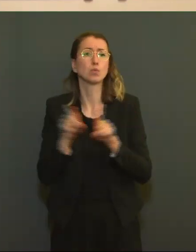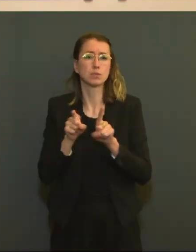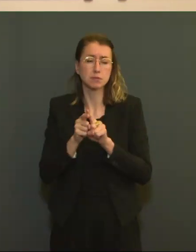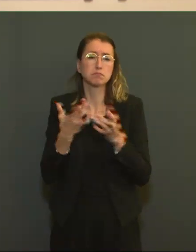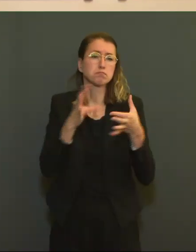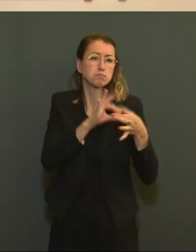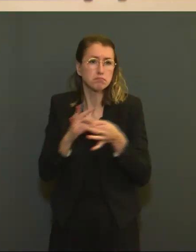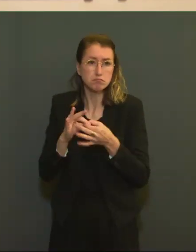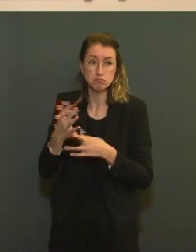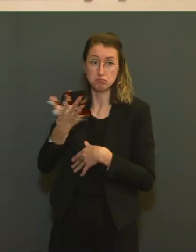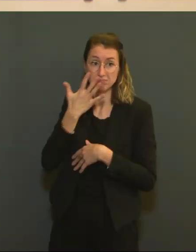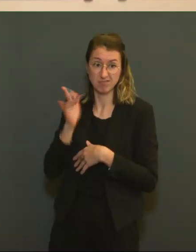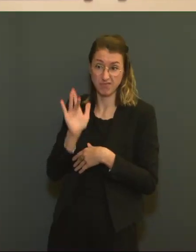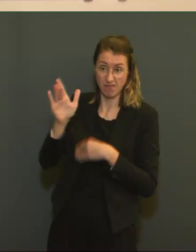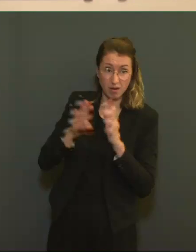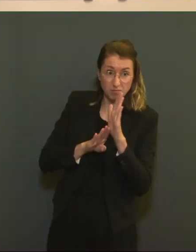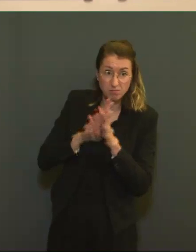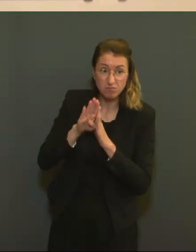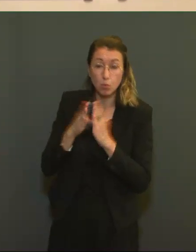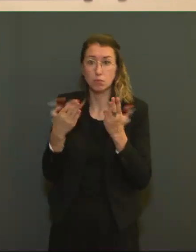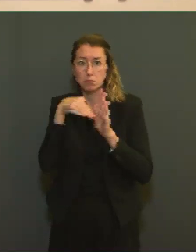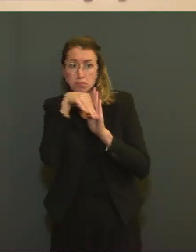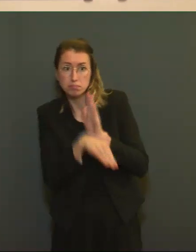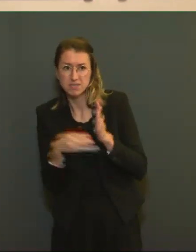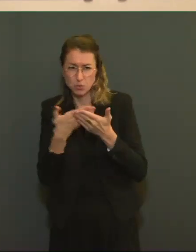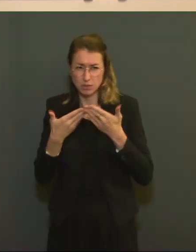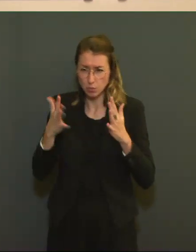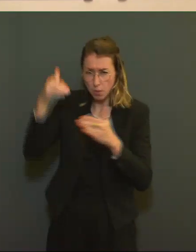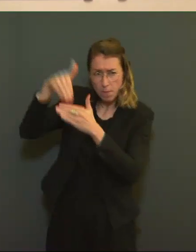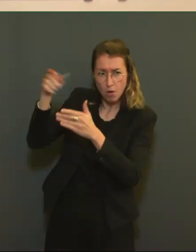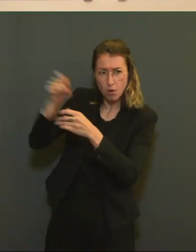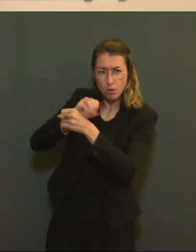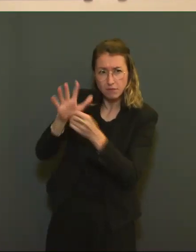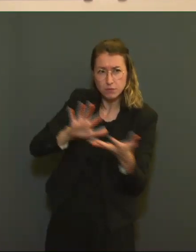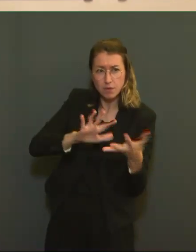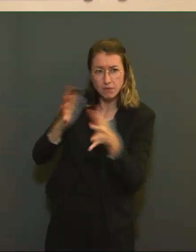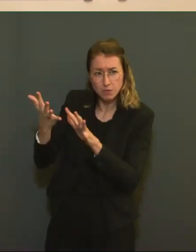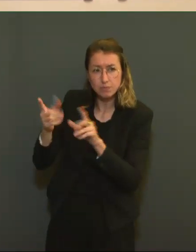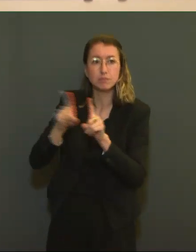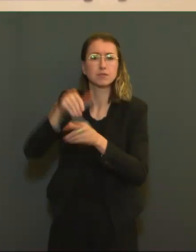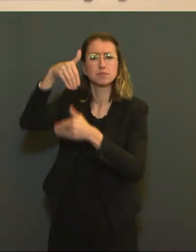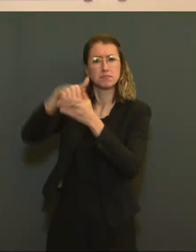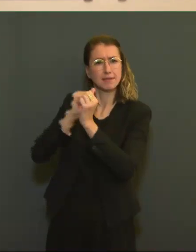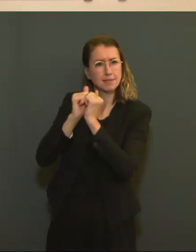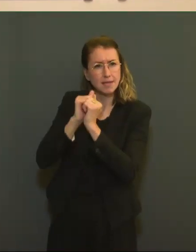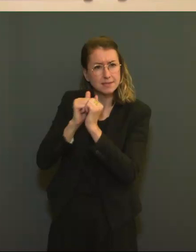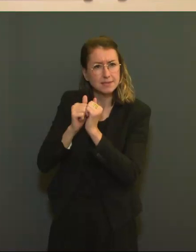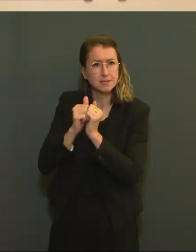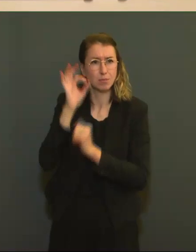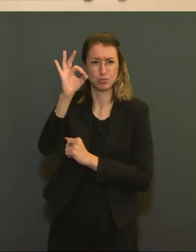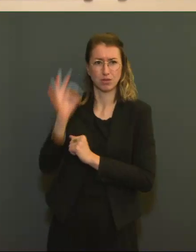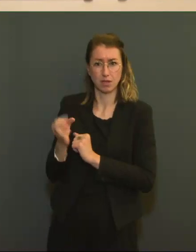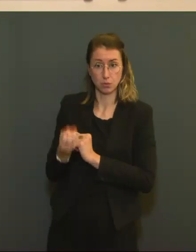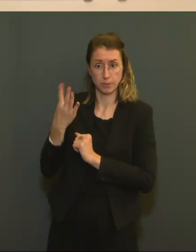vers le bas ou est-ce qu'il augmente, et aussi sur le pourcentage de tests qui sont faits justement pour éviter que ceci soit